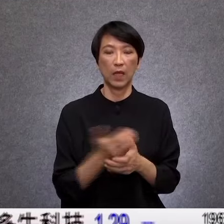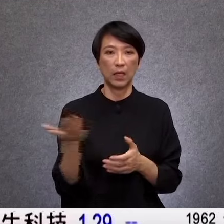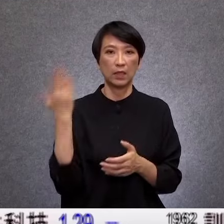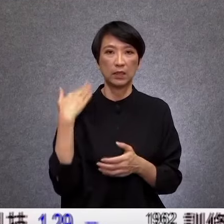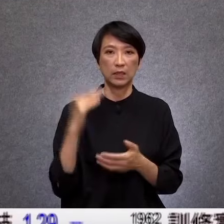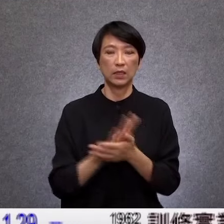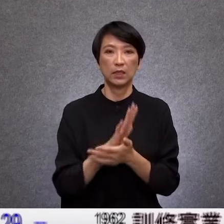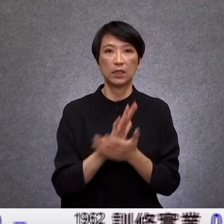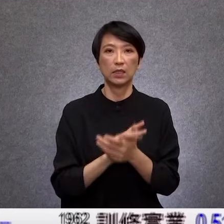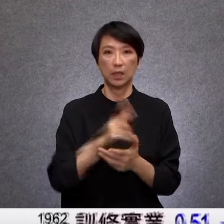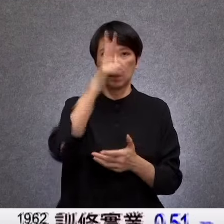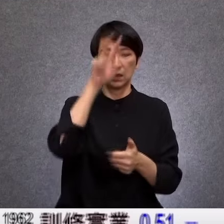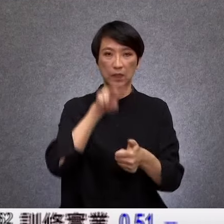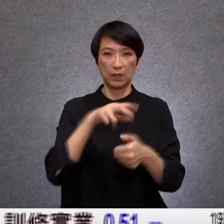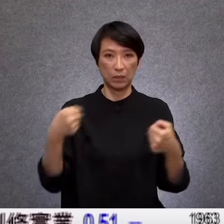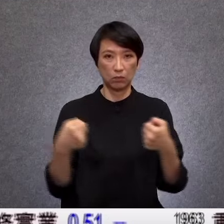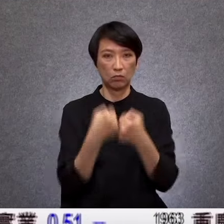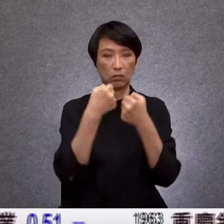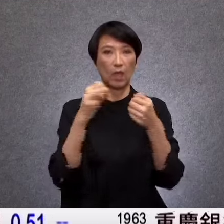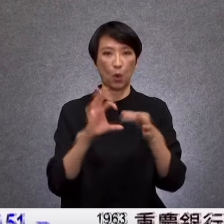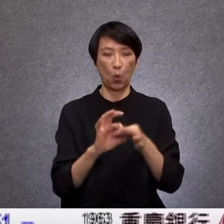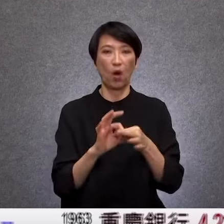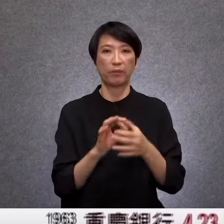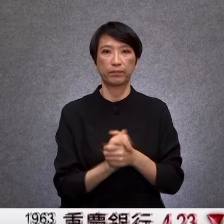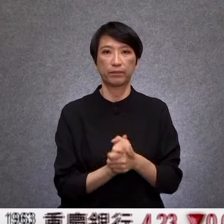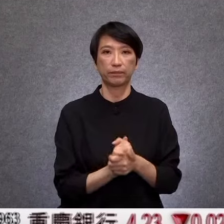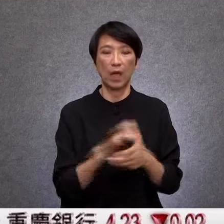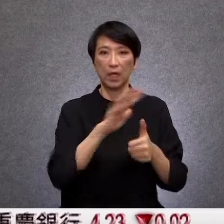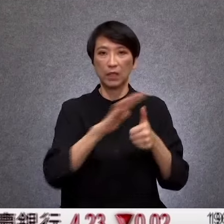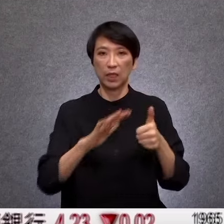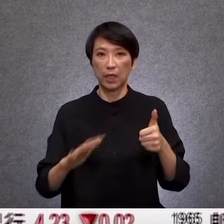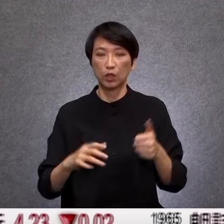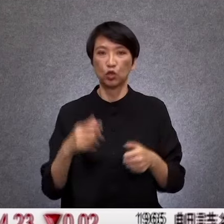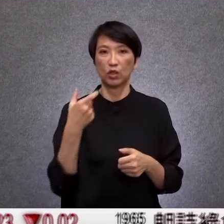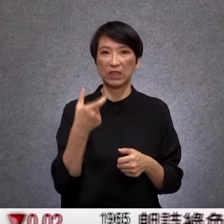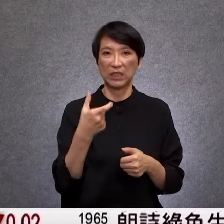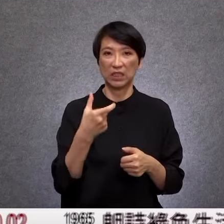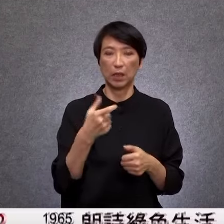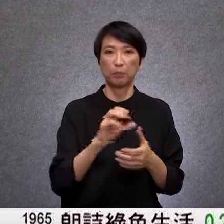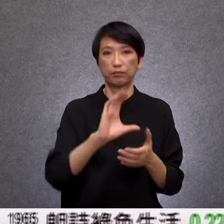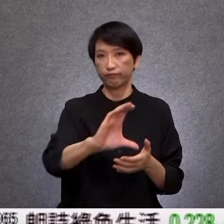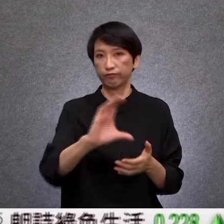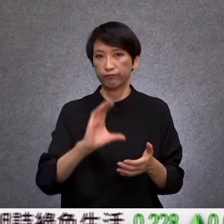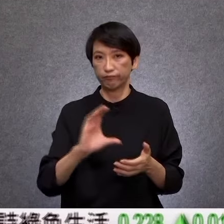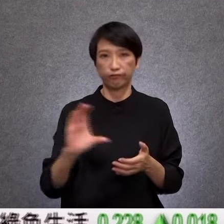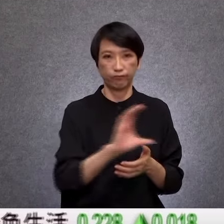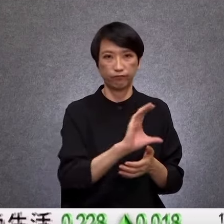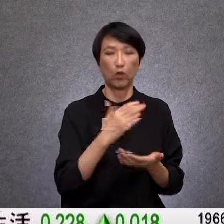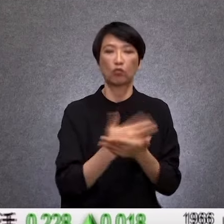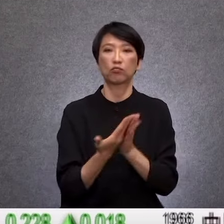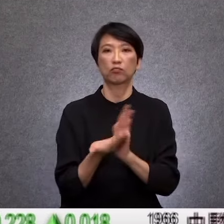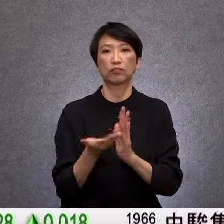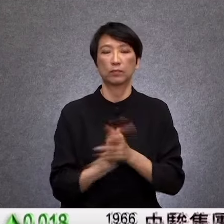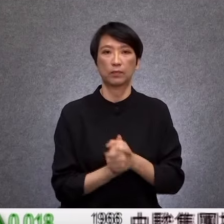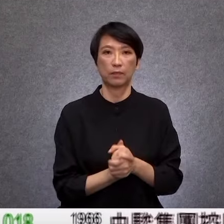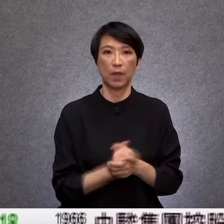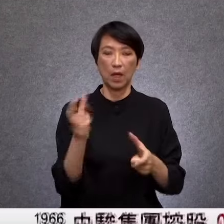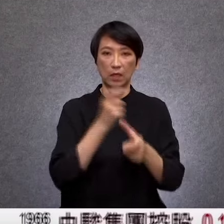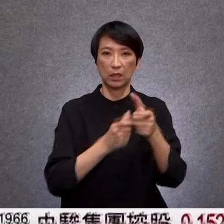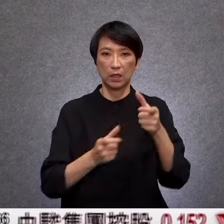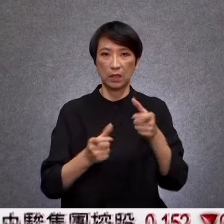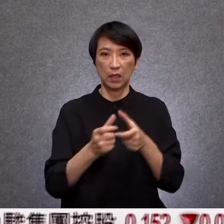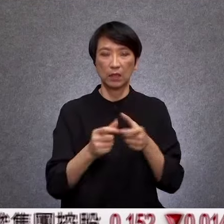因啫。咁呢個咧亦都同去年個地緣政治嘅局勢咧就好有關係，影響咗啲資金流。不過